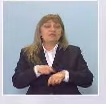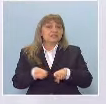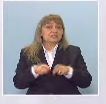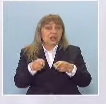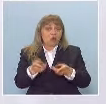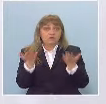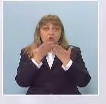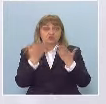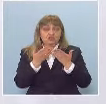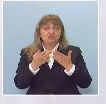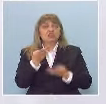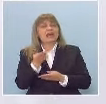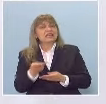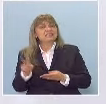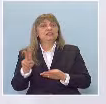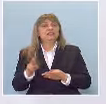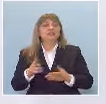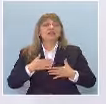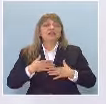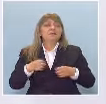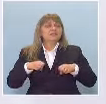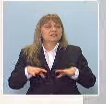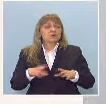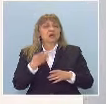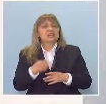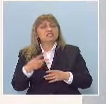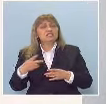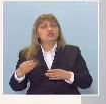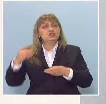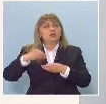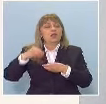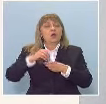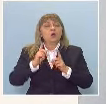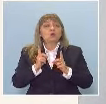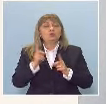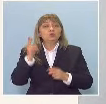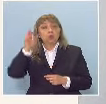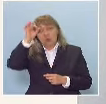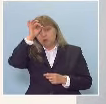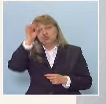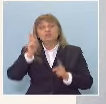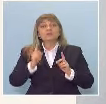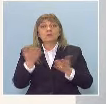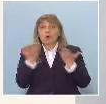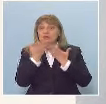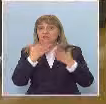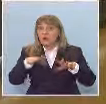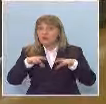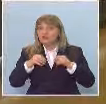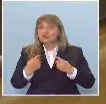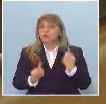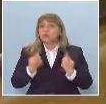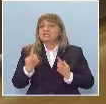различен. Платформата разполага с инструменти и различни приложения, с които учениците могат да учат по забавен и по-атрактивен